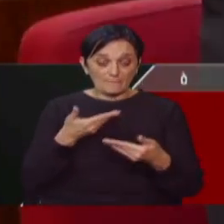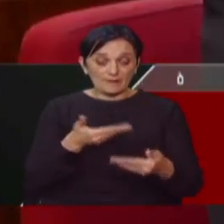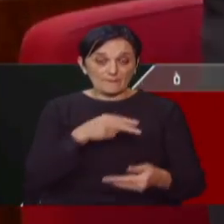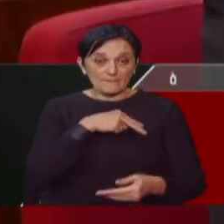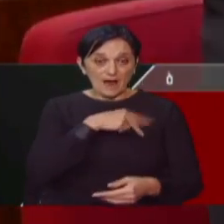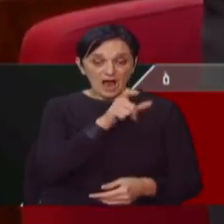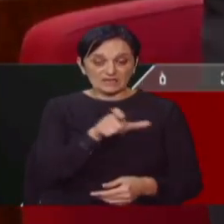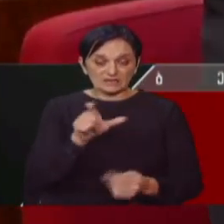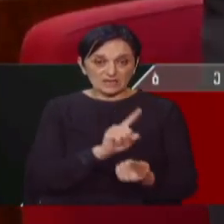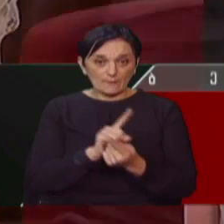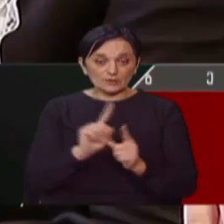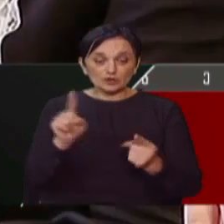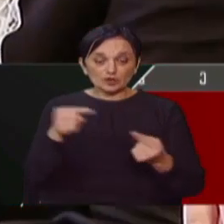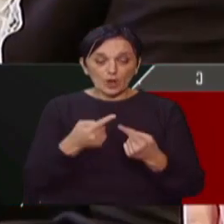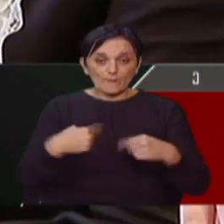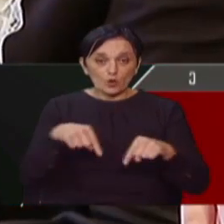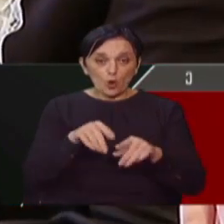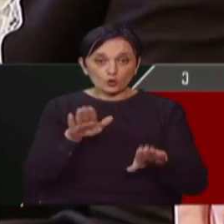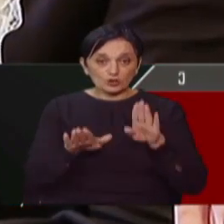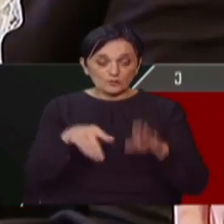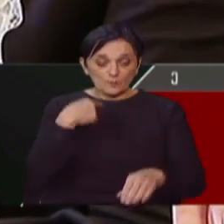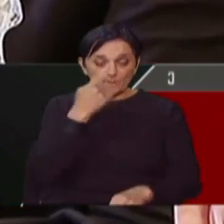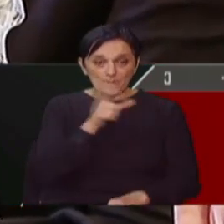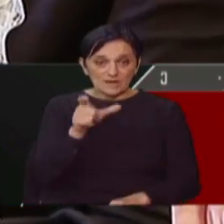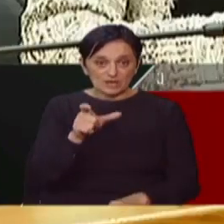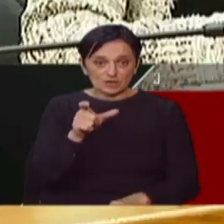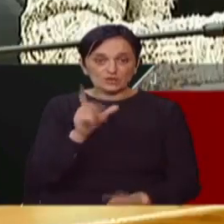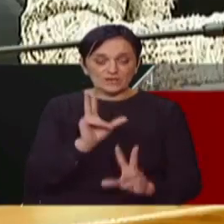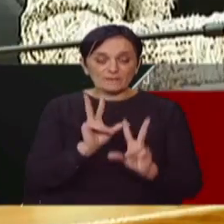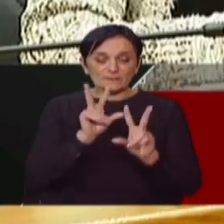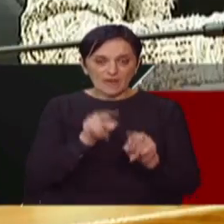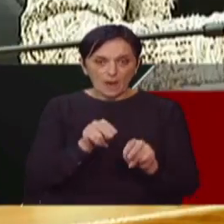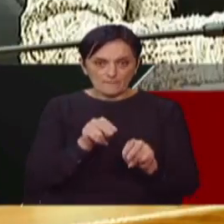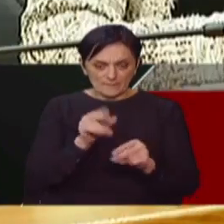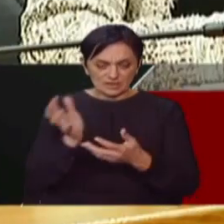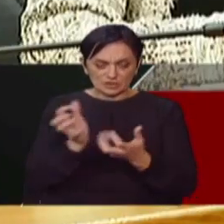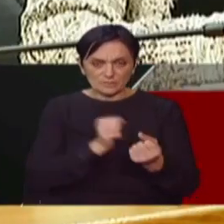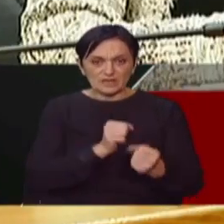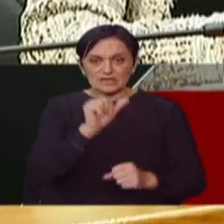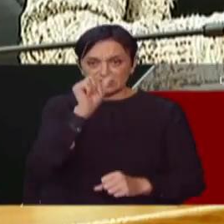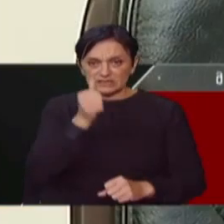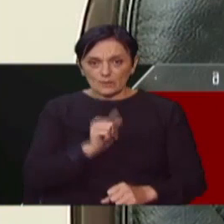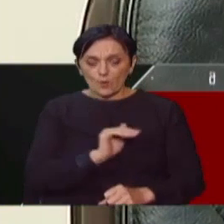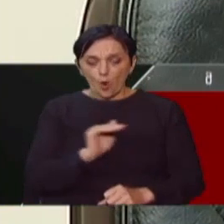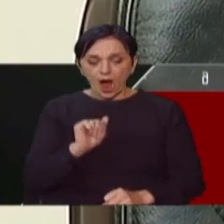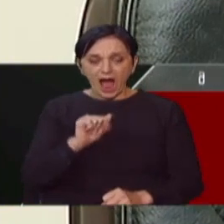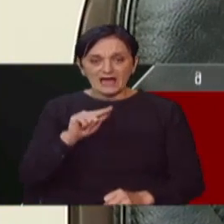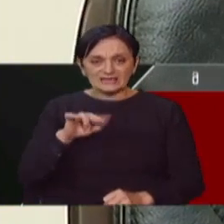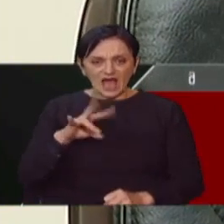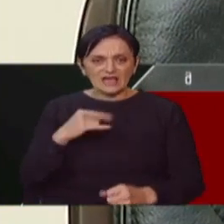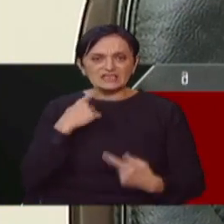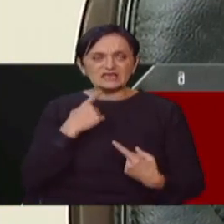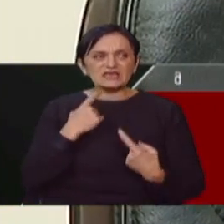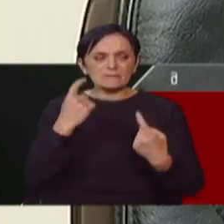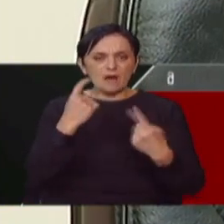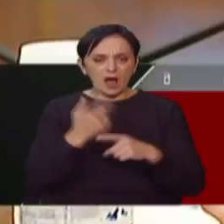კანონმდებლებთან და შესაბამისი კომიტეტის ხელმძღვანელ პირებთან, პირადად მიიღო დაპირება იმისა, რომ საბერძნეთის და ოფიციალური ათენი ძალიან